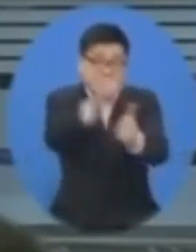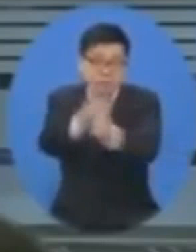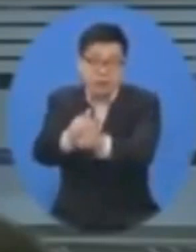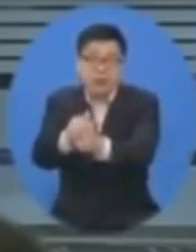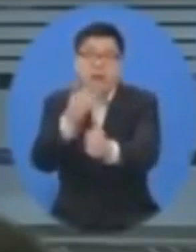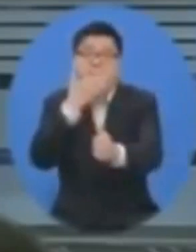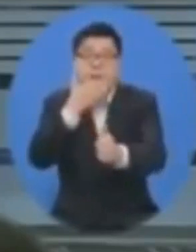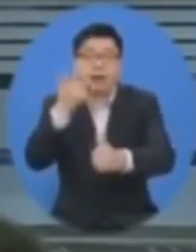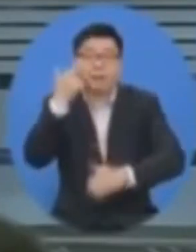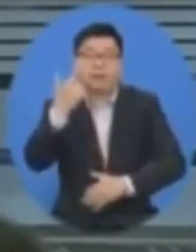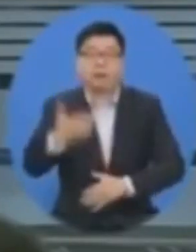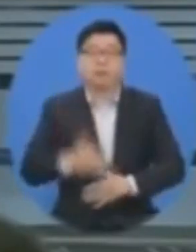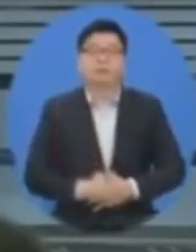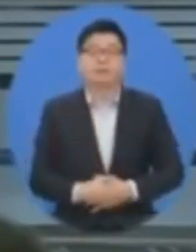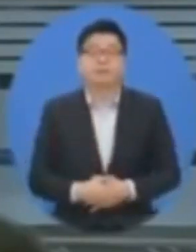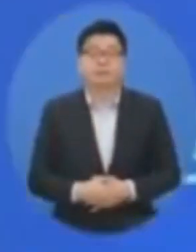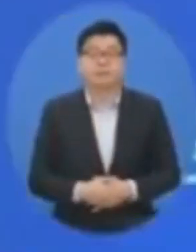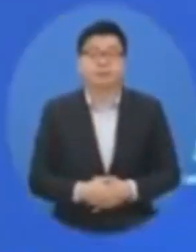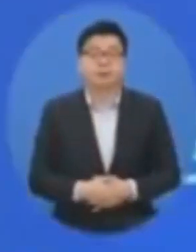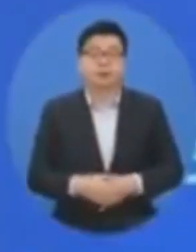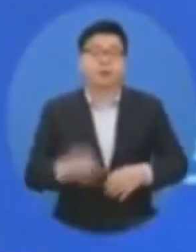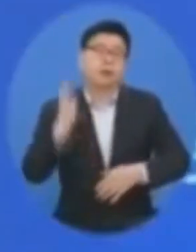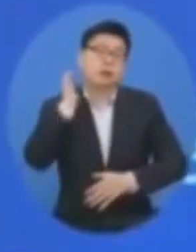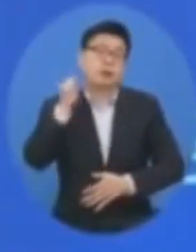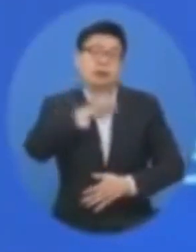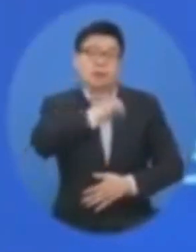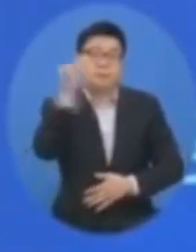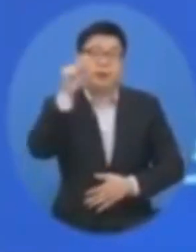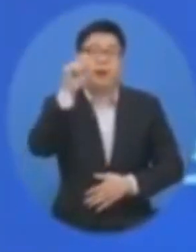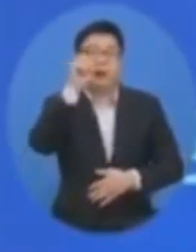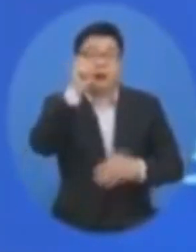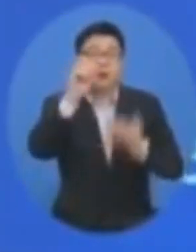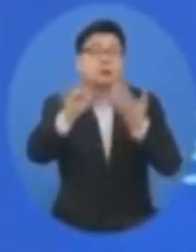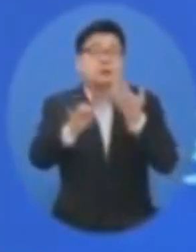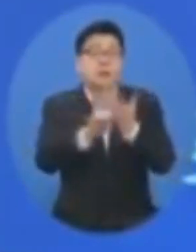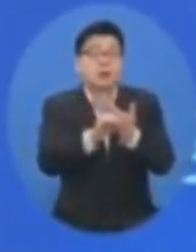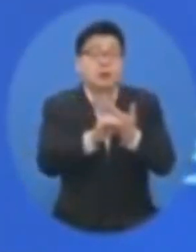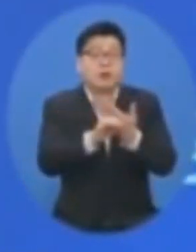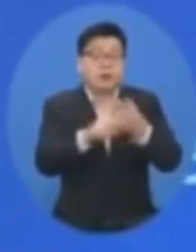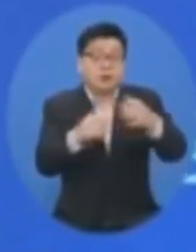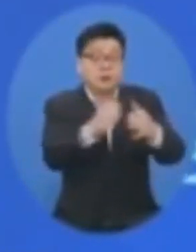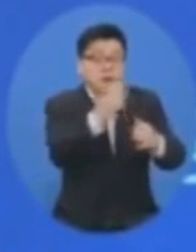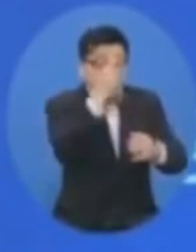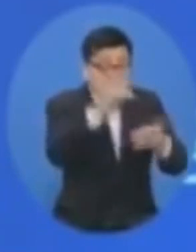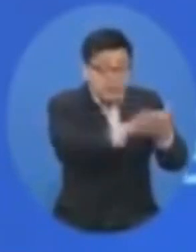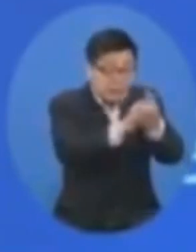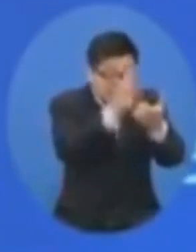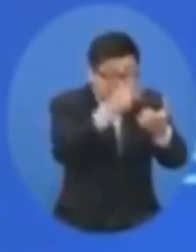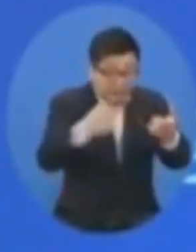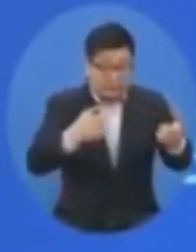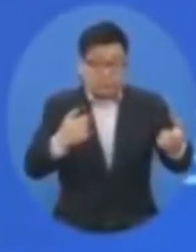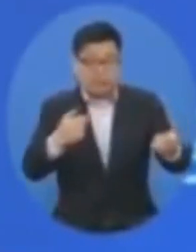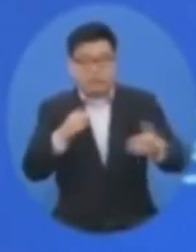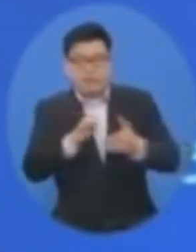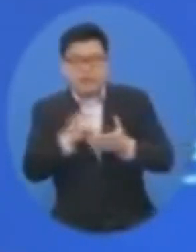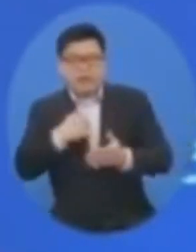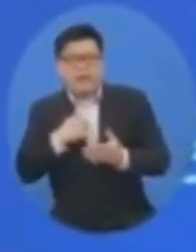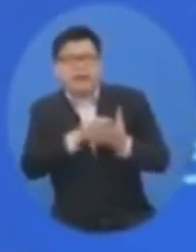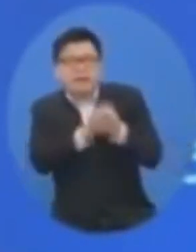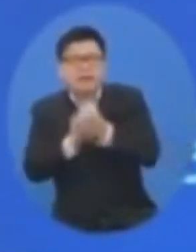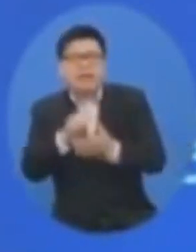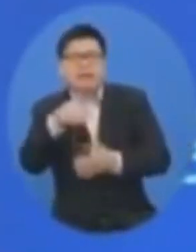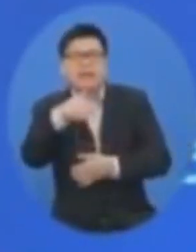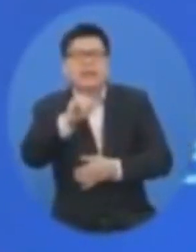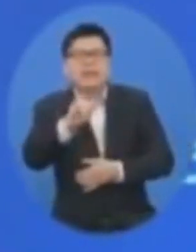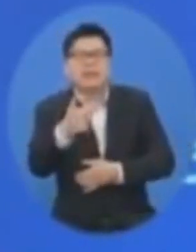발탁하거나 등용하시겠습니까? 집권하면요 그분들 전부 친홍계가 됩니다. 그거 친박계는 대통령